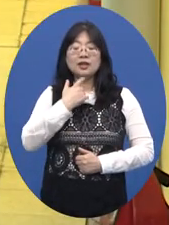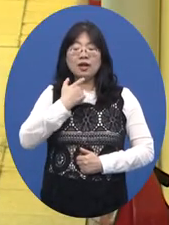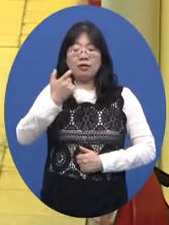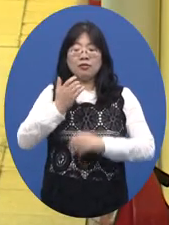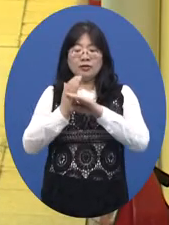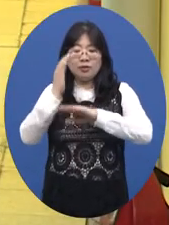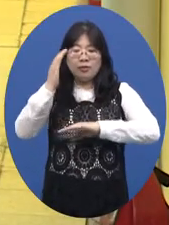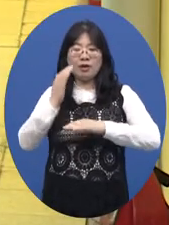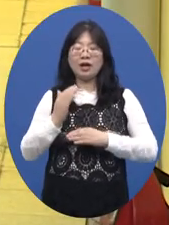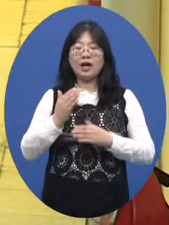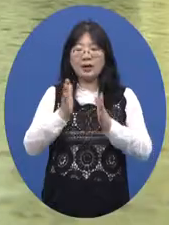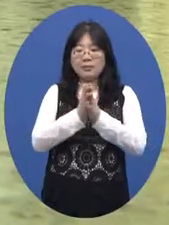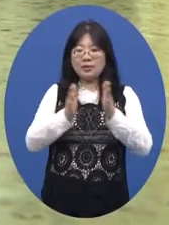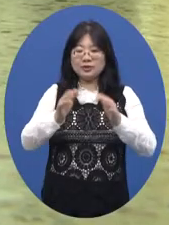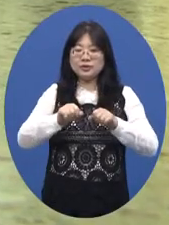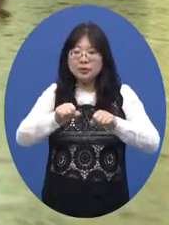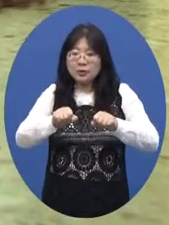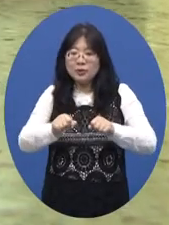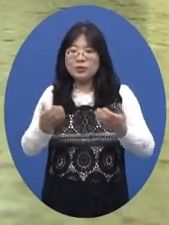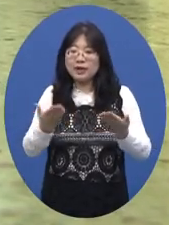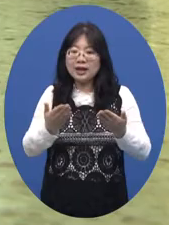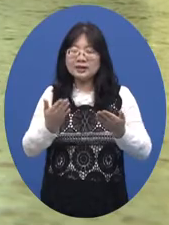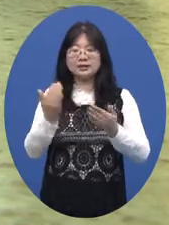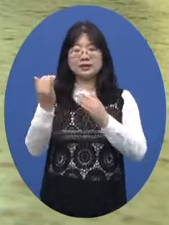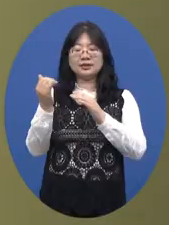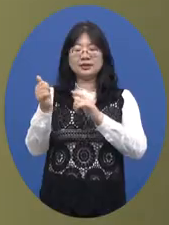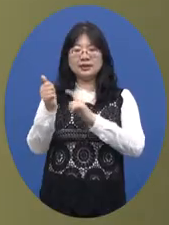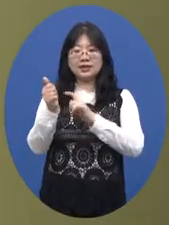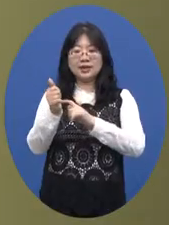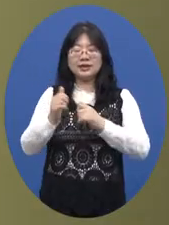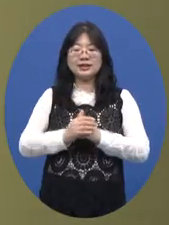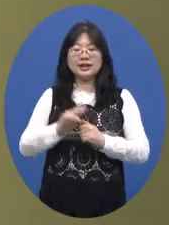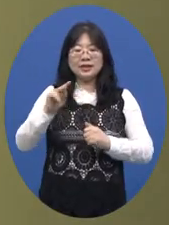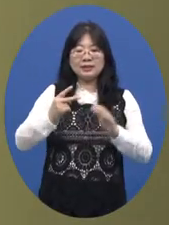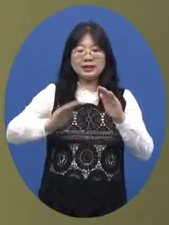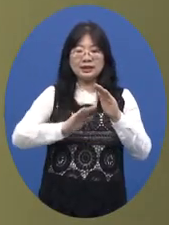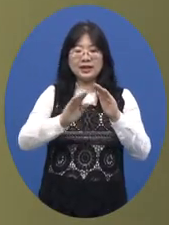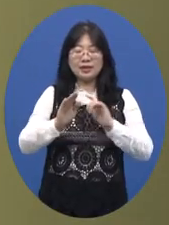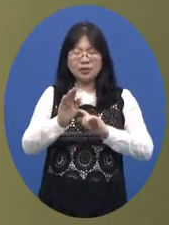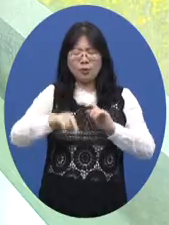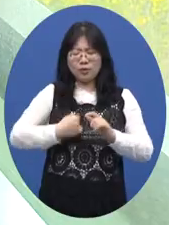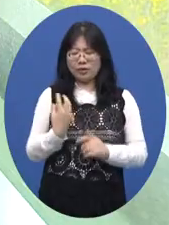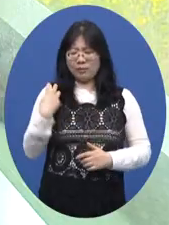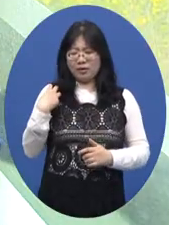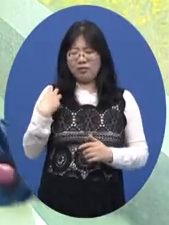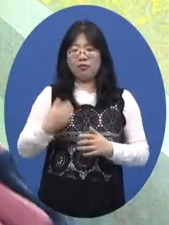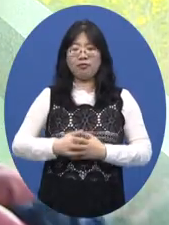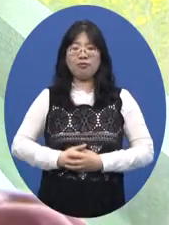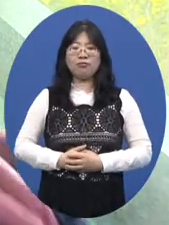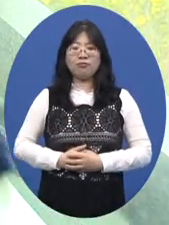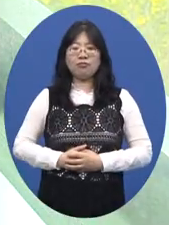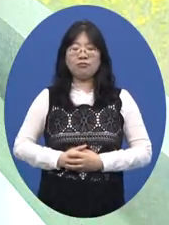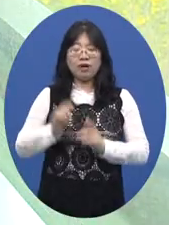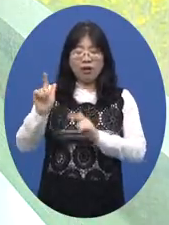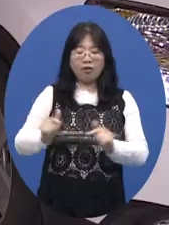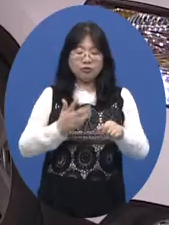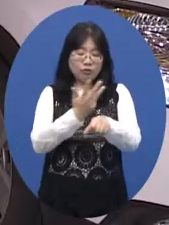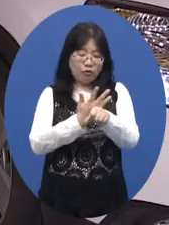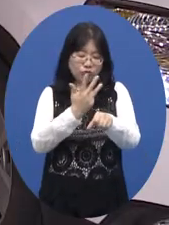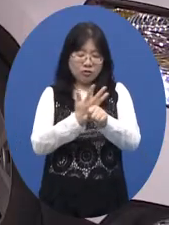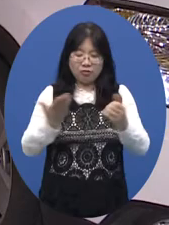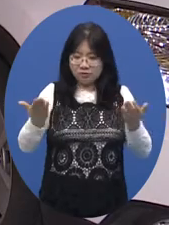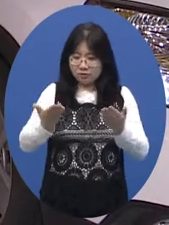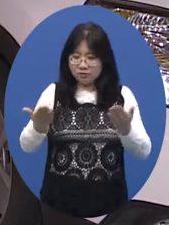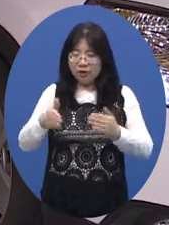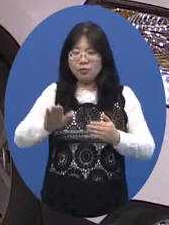60이 넘은 나이에 아파트 청소원으로 일하는 안재순 씨. 200세대 규모 건물을 도맡아하고 있습니다. 하루